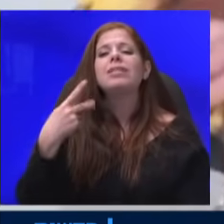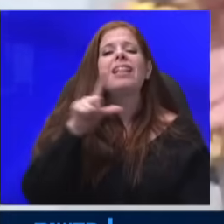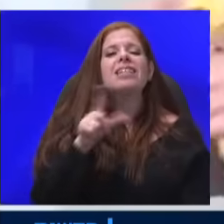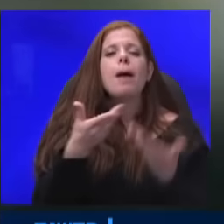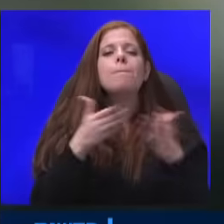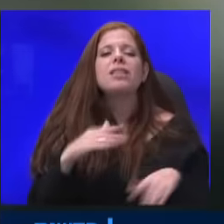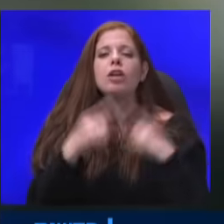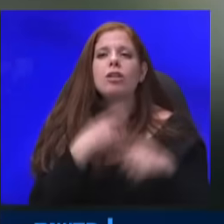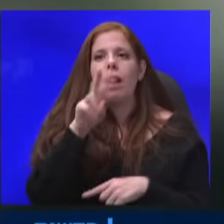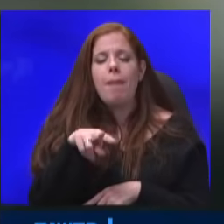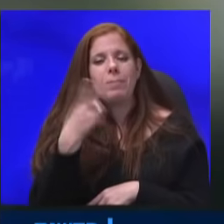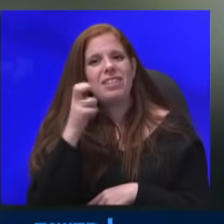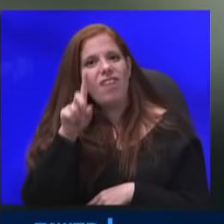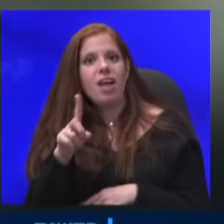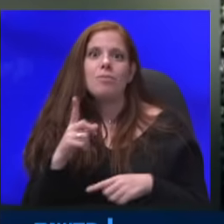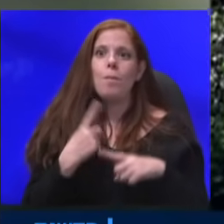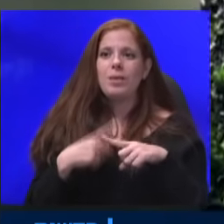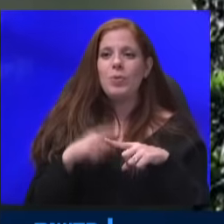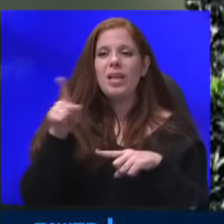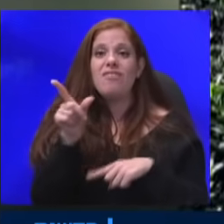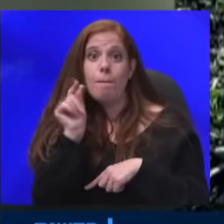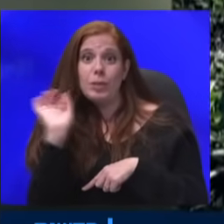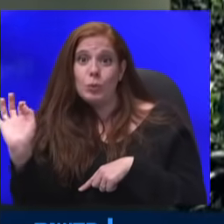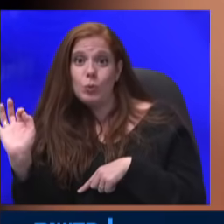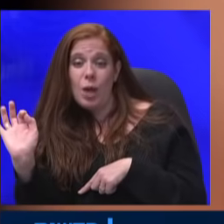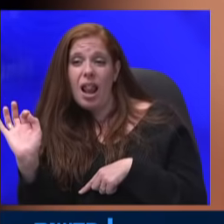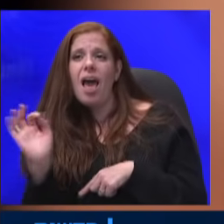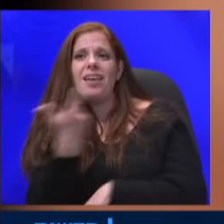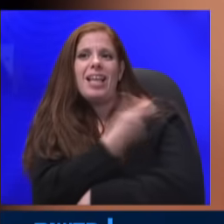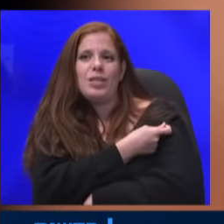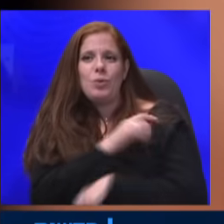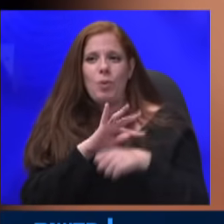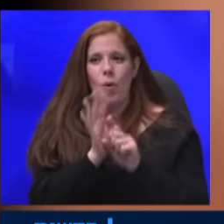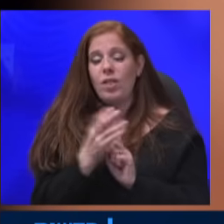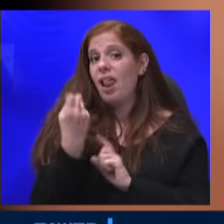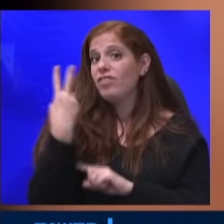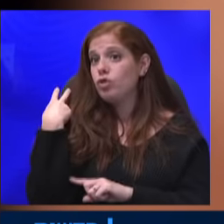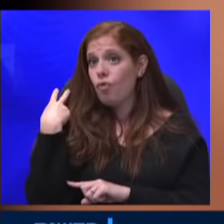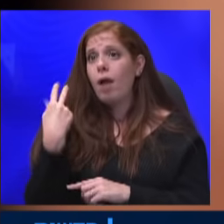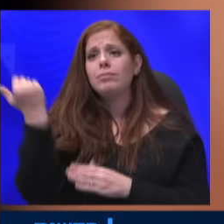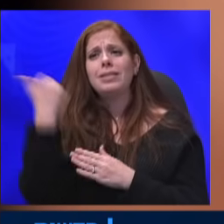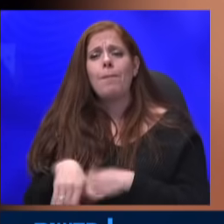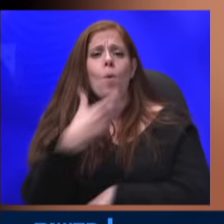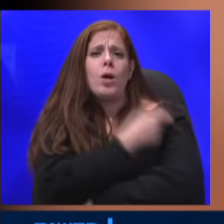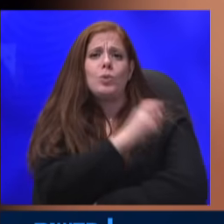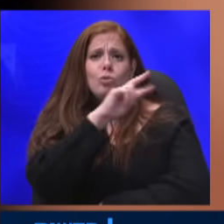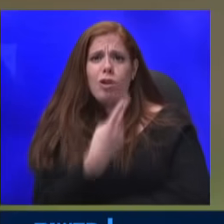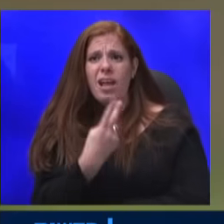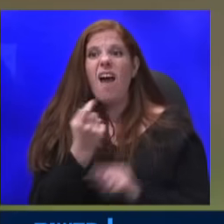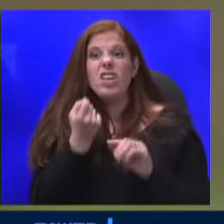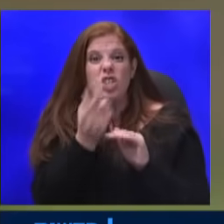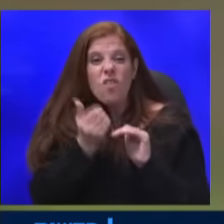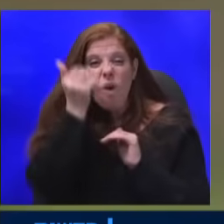בהרבה אופטימיות. היא ובן זוגה אשר התחסנו מפני קורונה. לפני שבועיים השלימו את החיסון השני, אבל שבוע אחרי